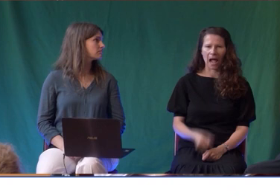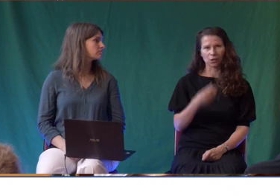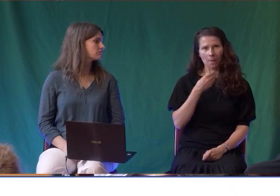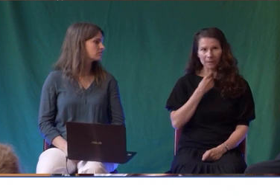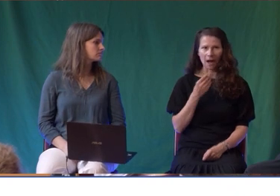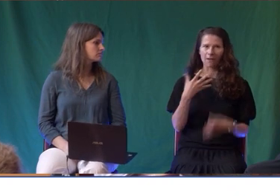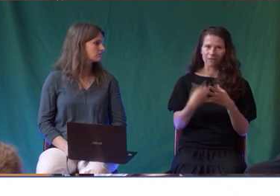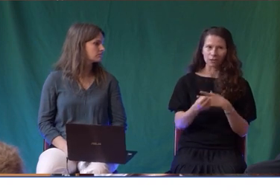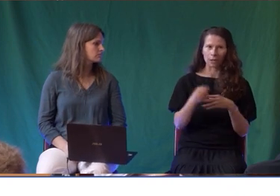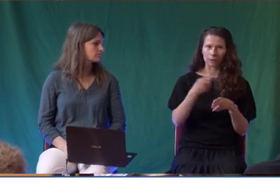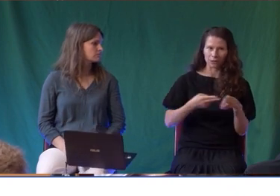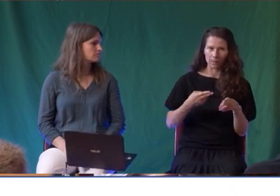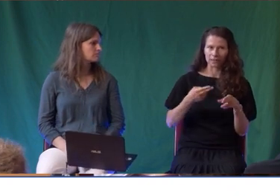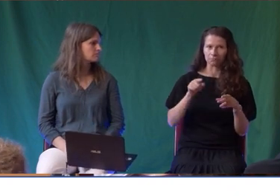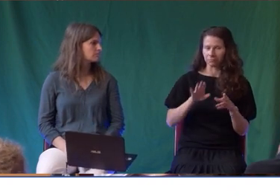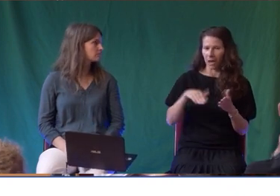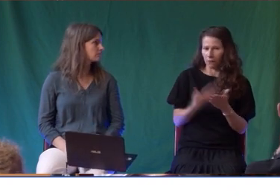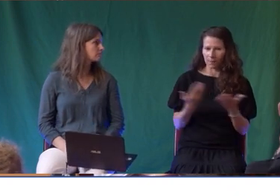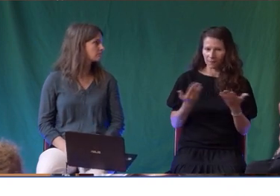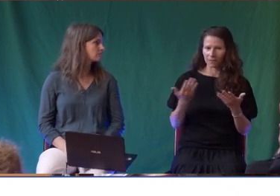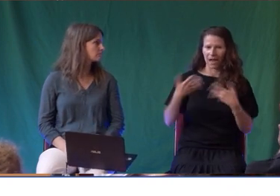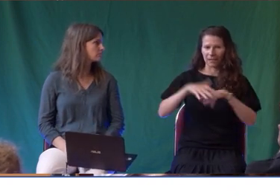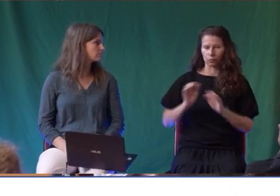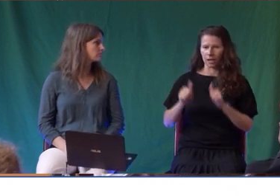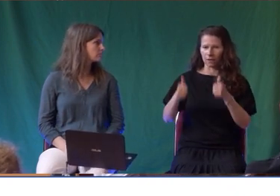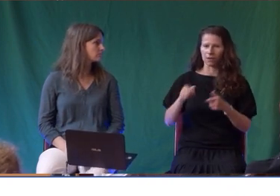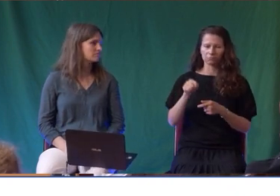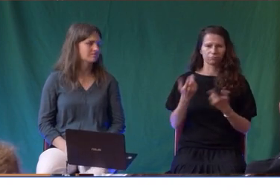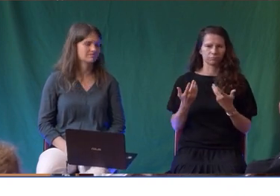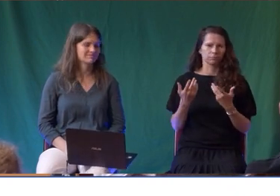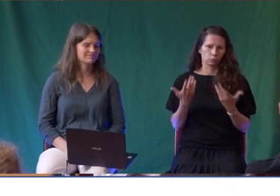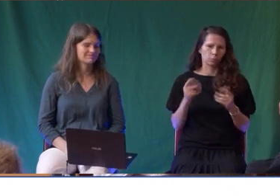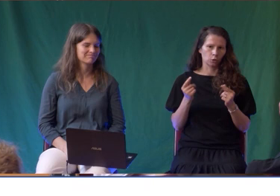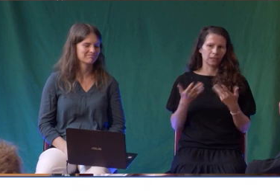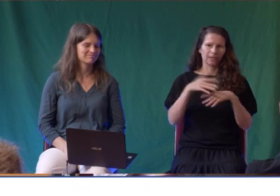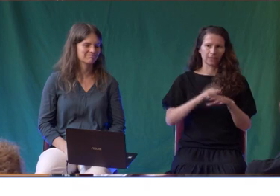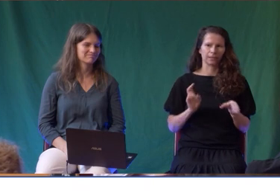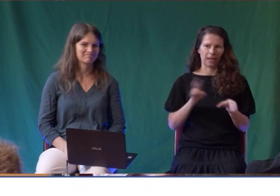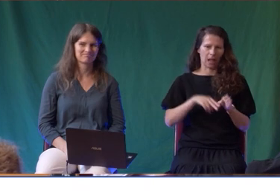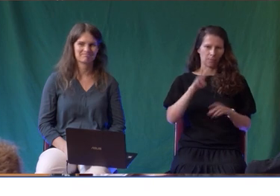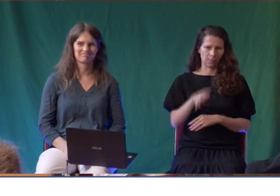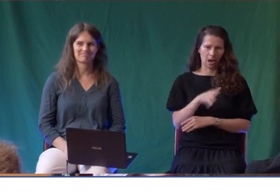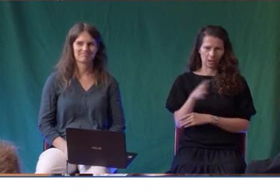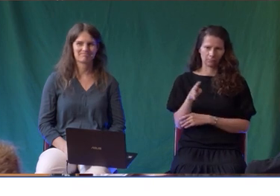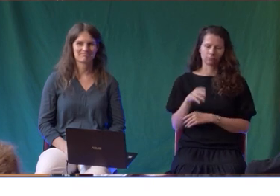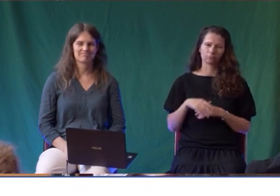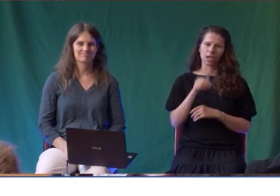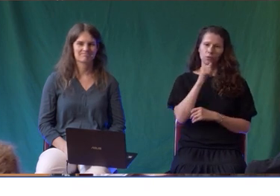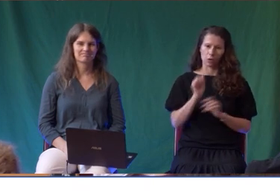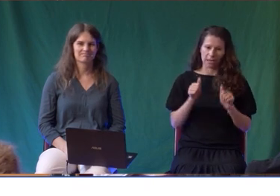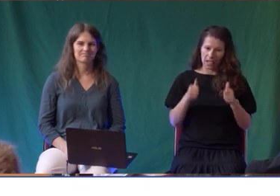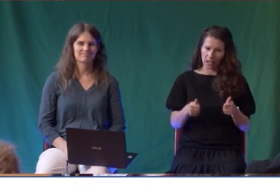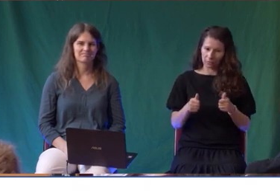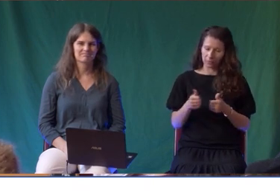feststellungsinstrument ist in Sachsen da für die Eingliederungshilfe der integrierte teilhabeplan für die Jugendhilfe gibt es